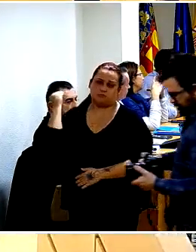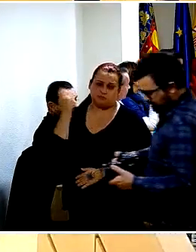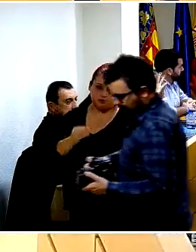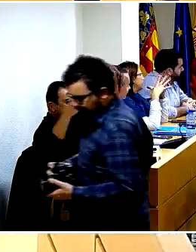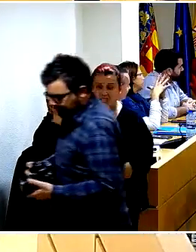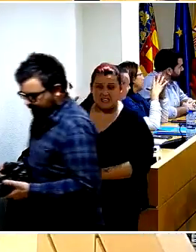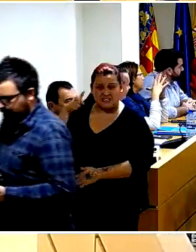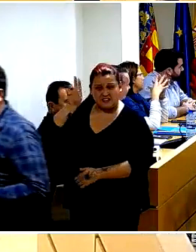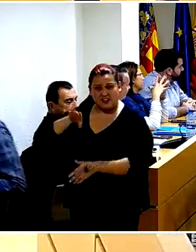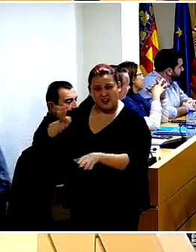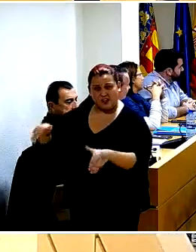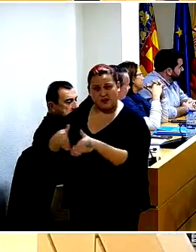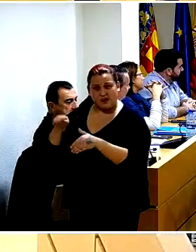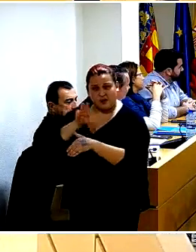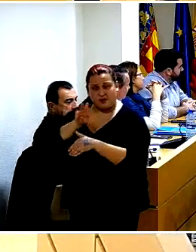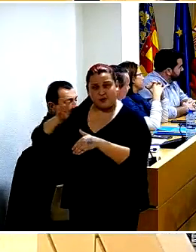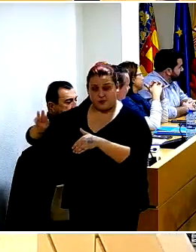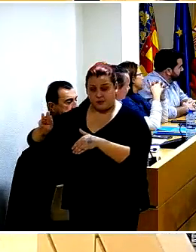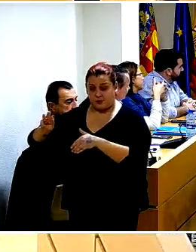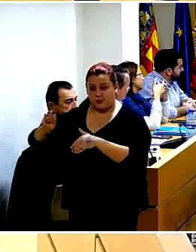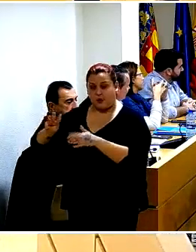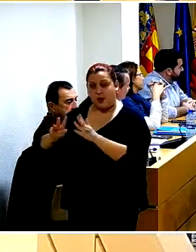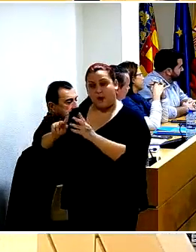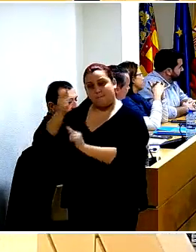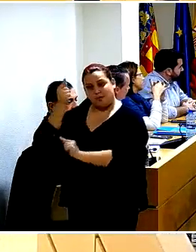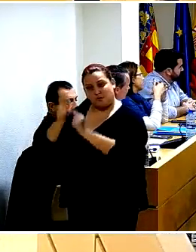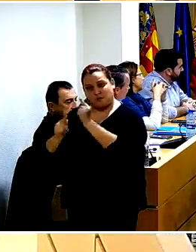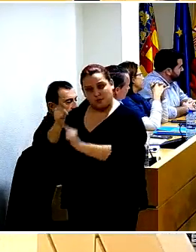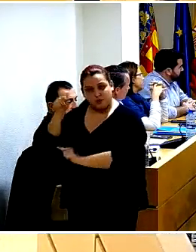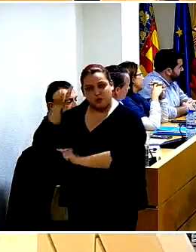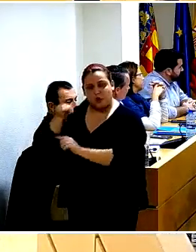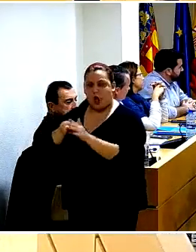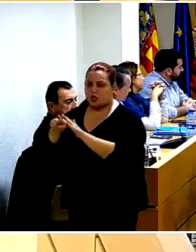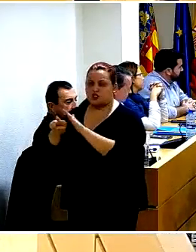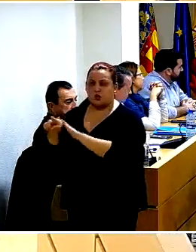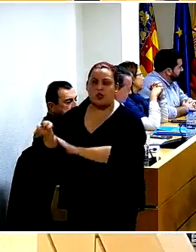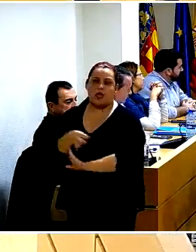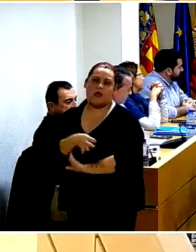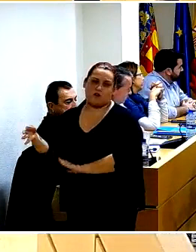que darrere del pressupost n'hi ha una molt, molt bona gestió.